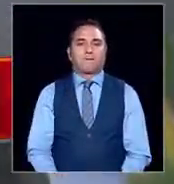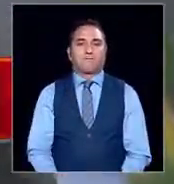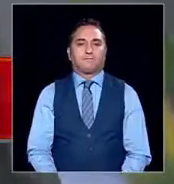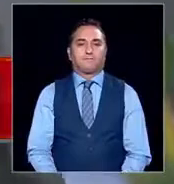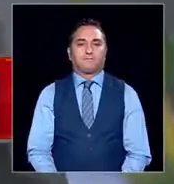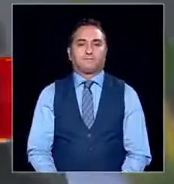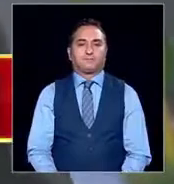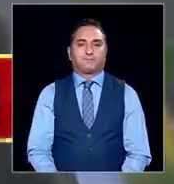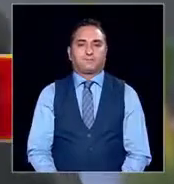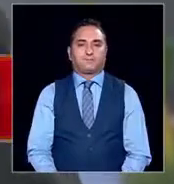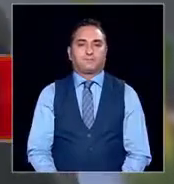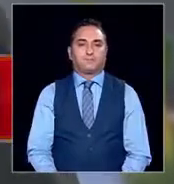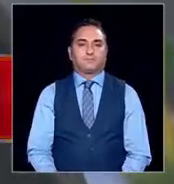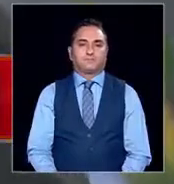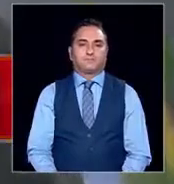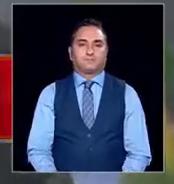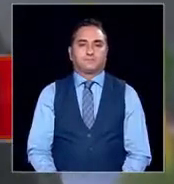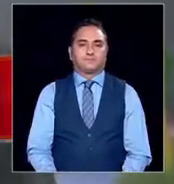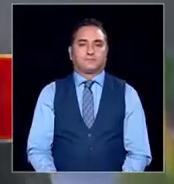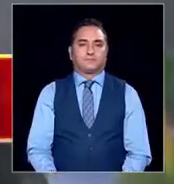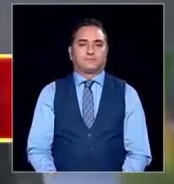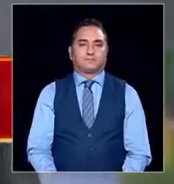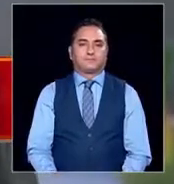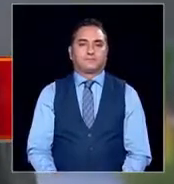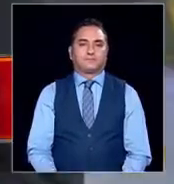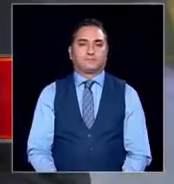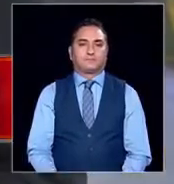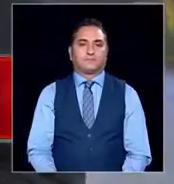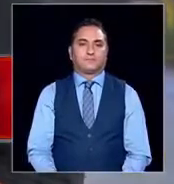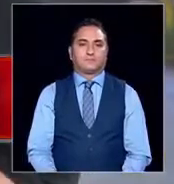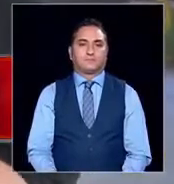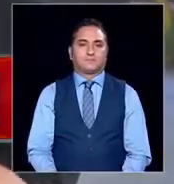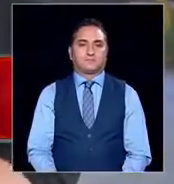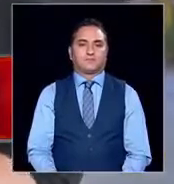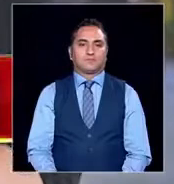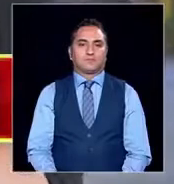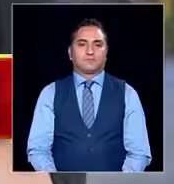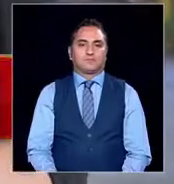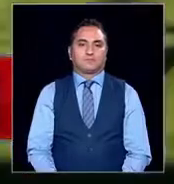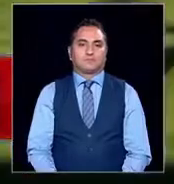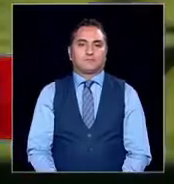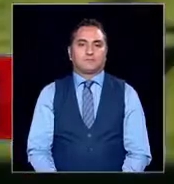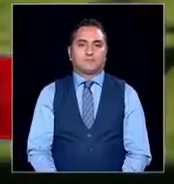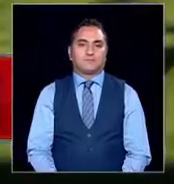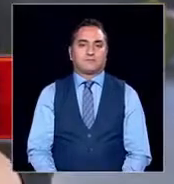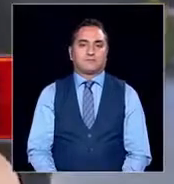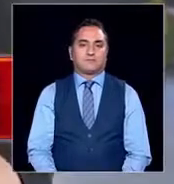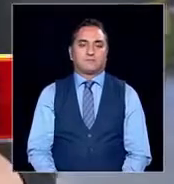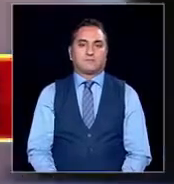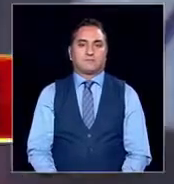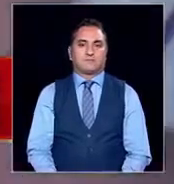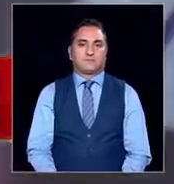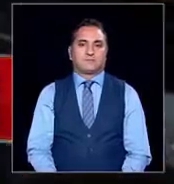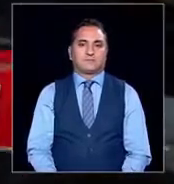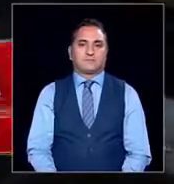Yaptırdığım rezervasyon numarası tamamen dolandırıcılara aitmiş. Dolandırıcıların sitesi de tamamıyla gerçek otelin